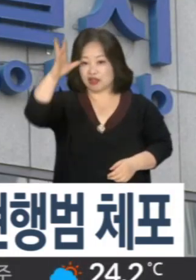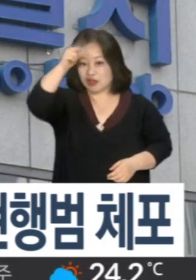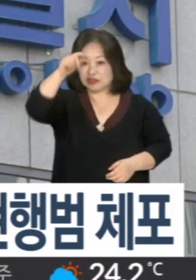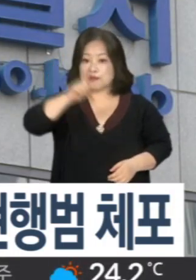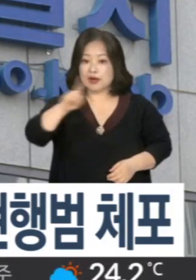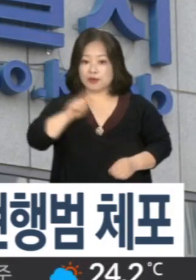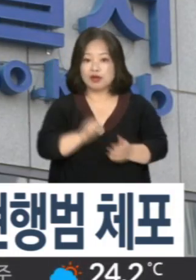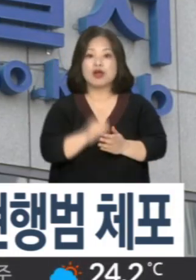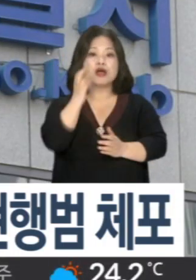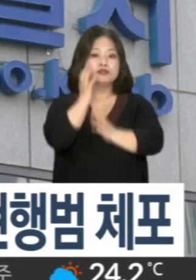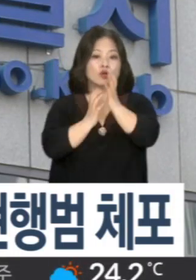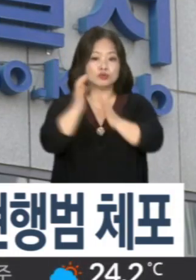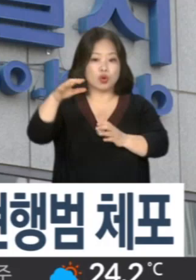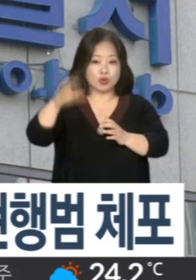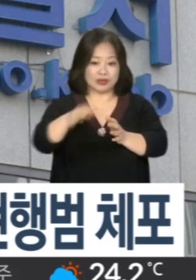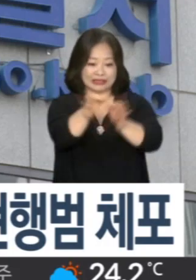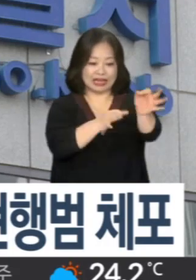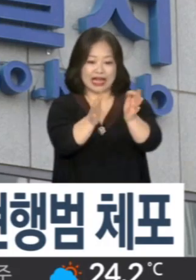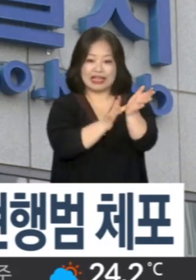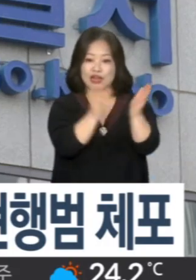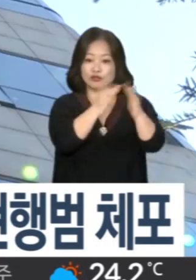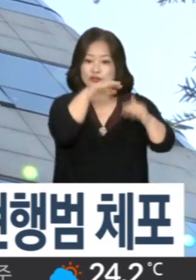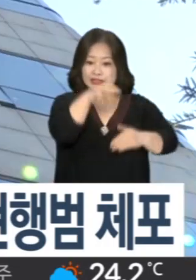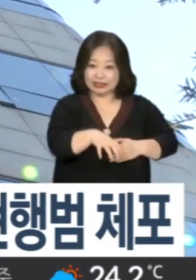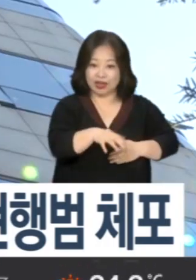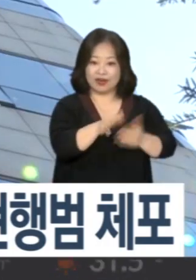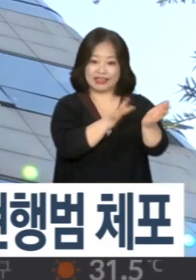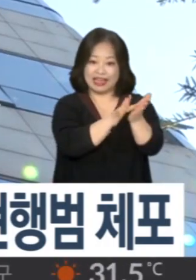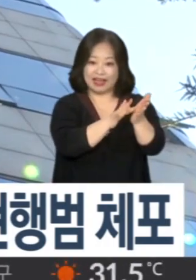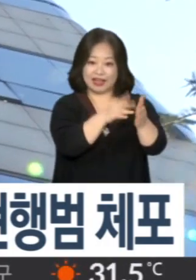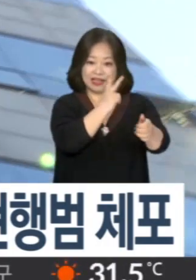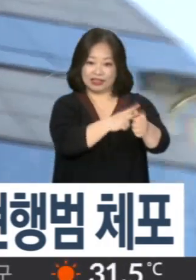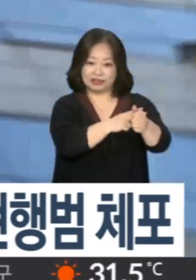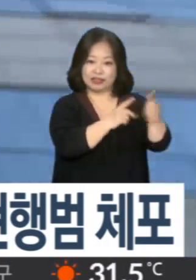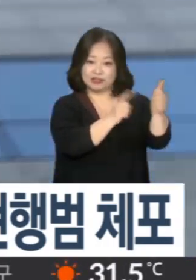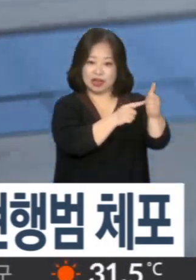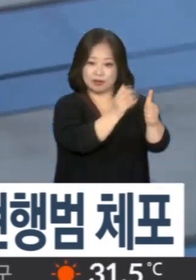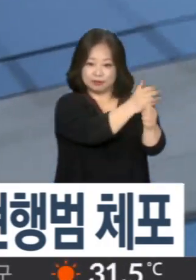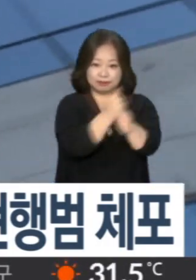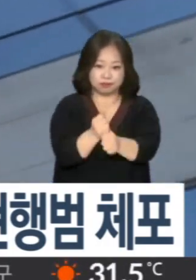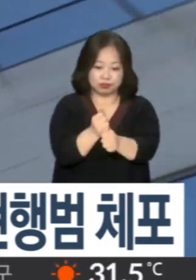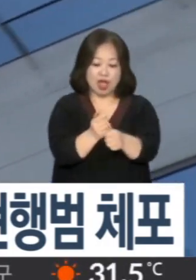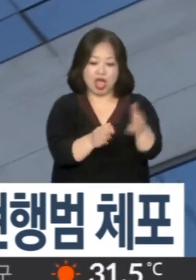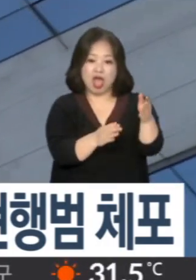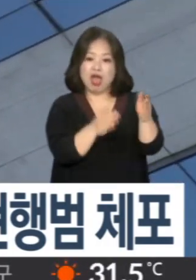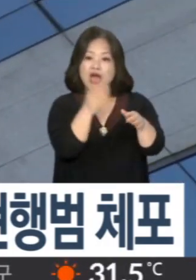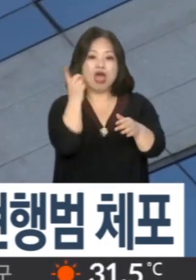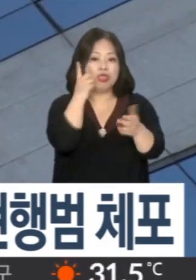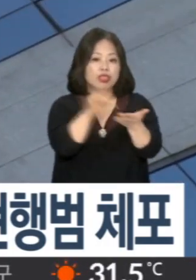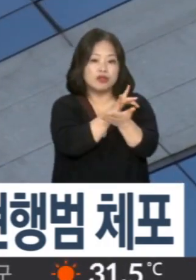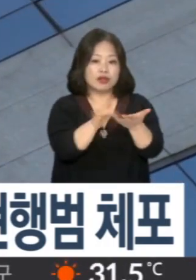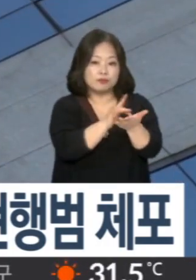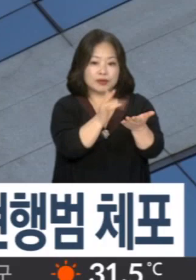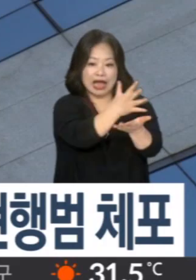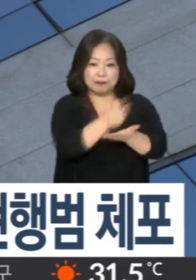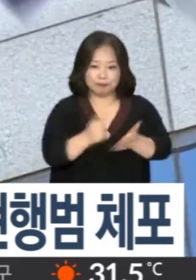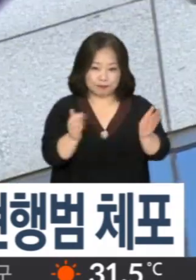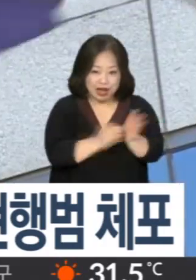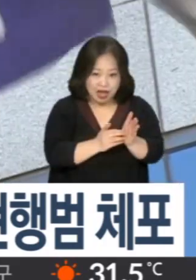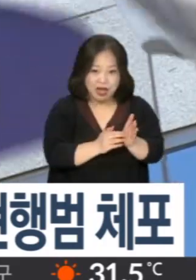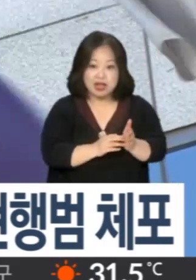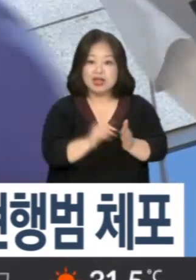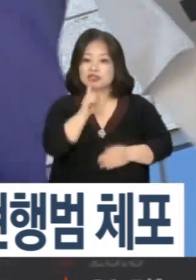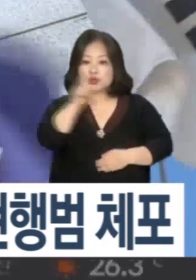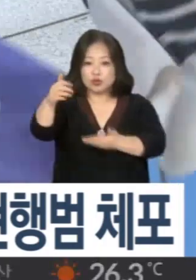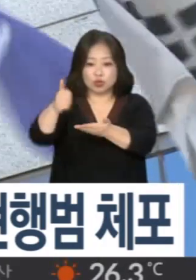14일 서울 서초구의원 상가 약국에서 약사 a씨를 체포하고 휴대전화를 압수했습니다 에이스의 휴대전화에서는